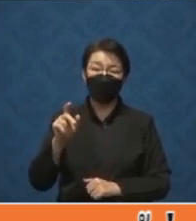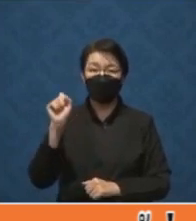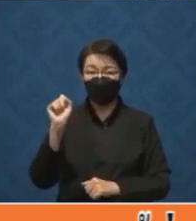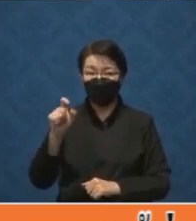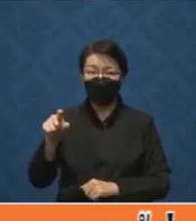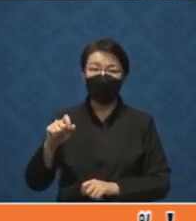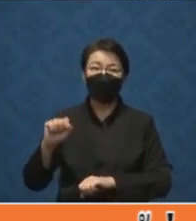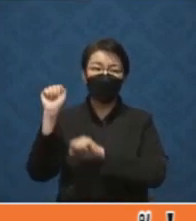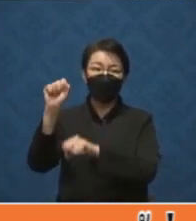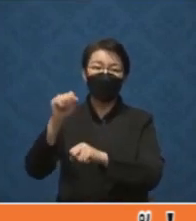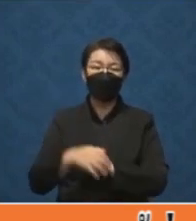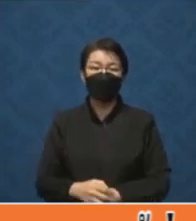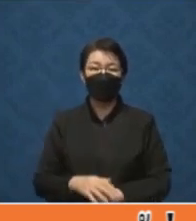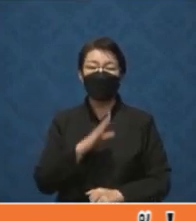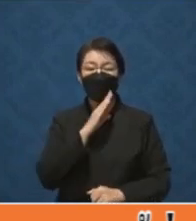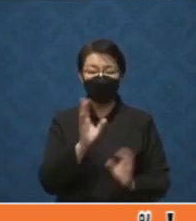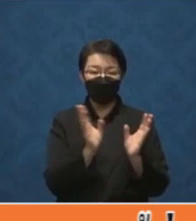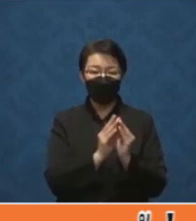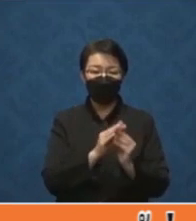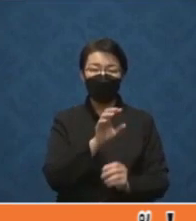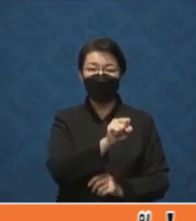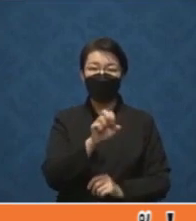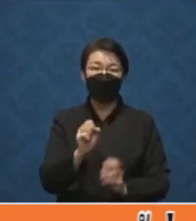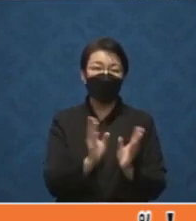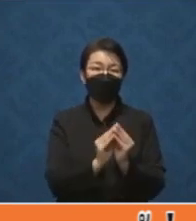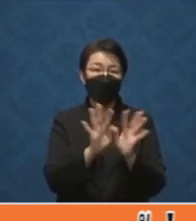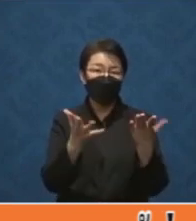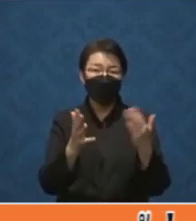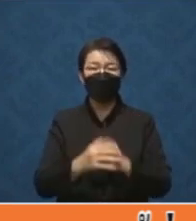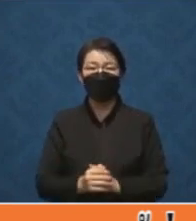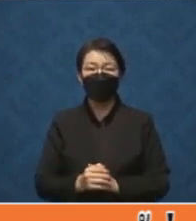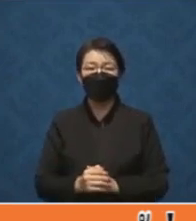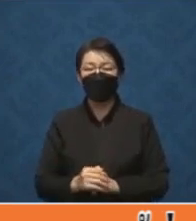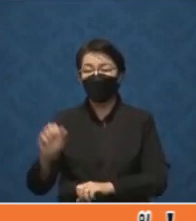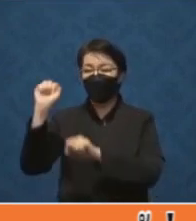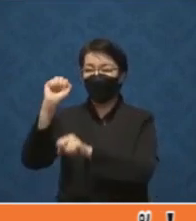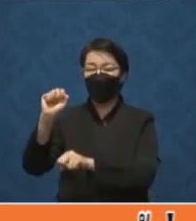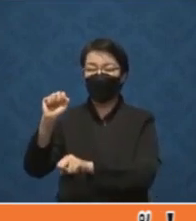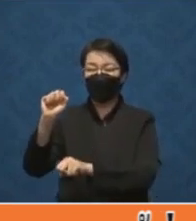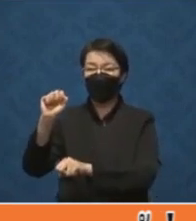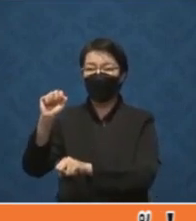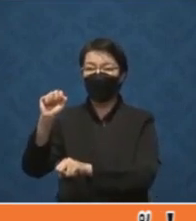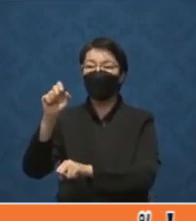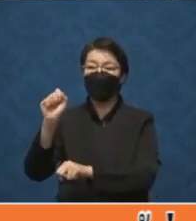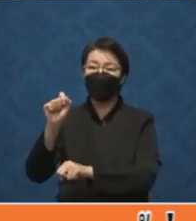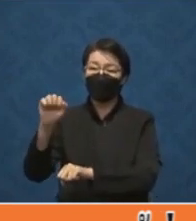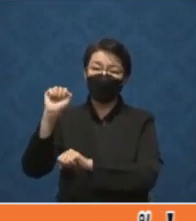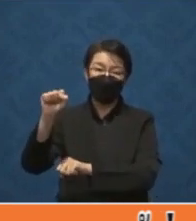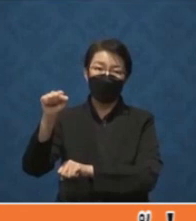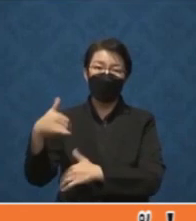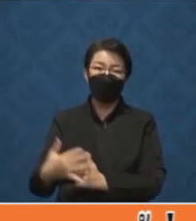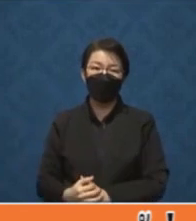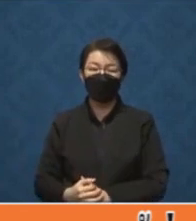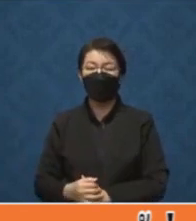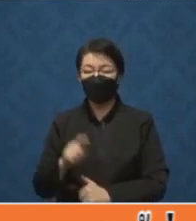ที่ไม่มีสภาผู้แทนราษฎรผมก็ได้อุดช่องว่างตรงนี้ไว้ว่าการประกาศสถานการณ์ฉุกเฉินในช่วงเวลาดัง